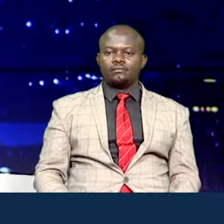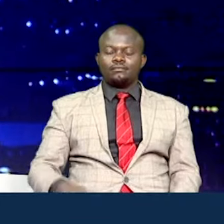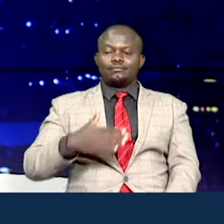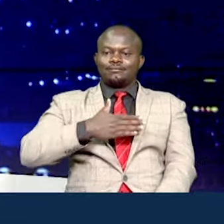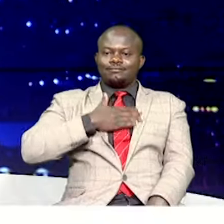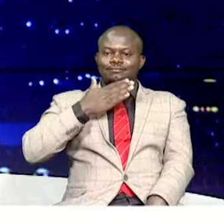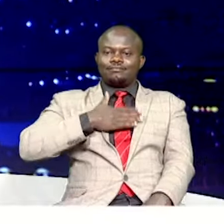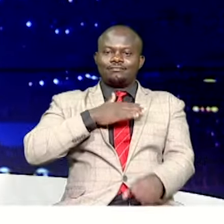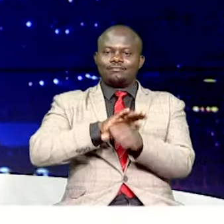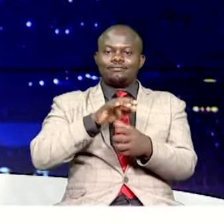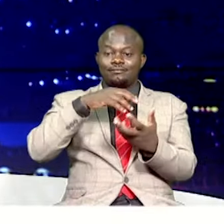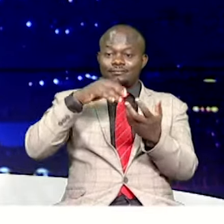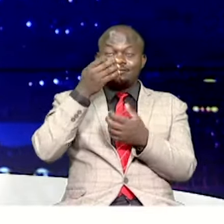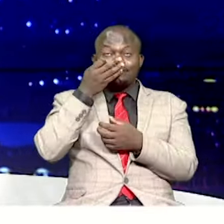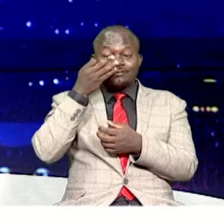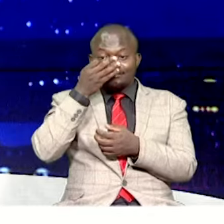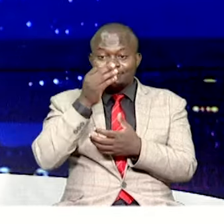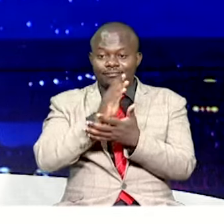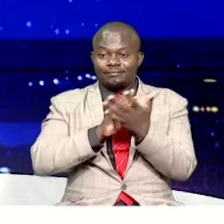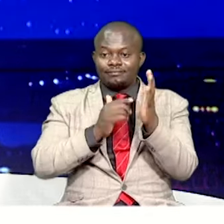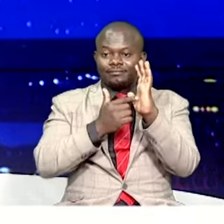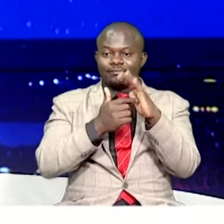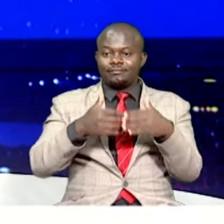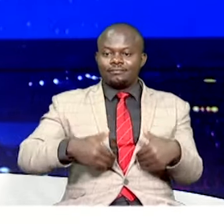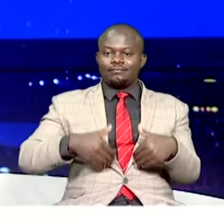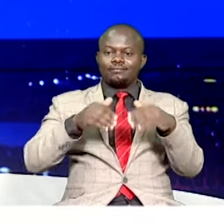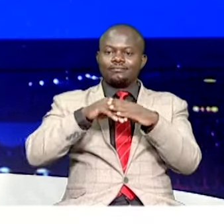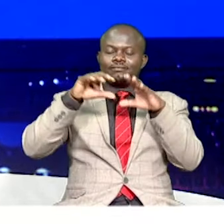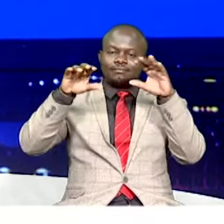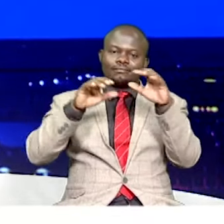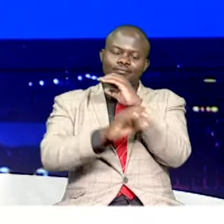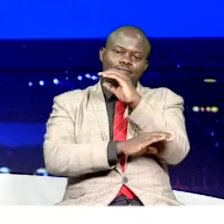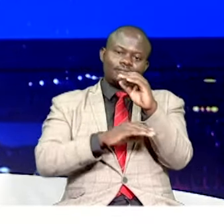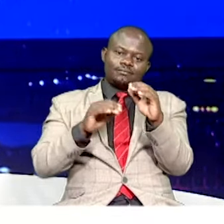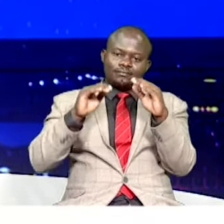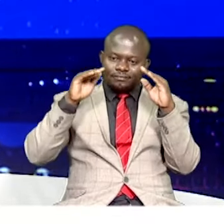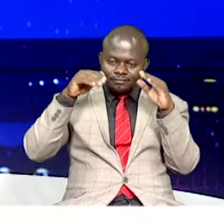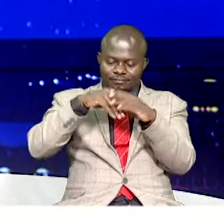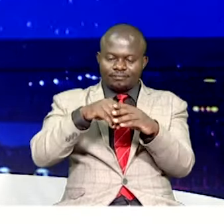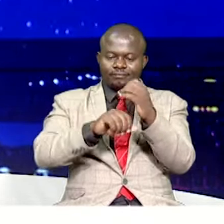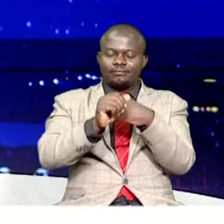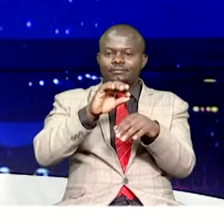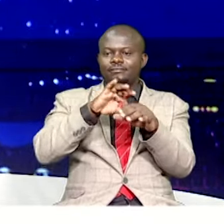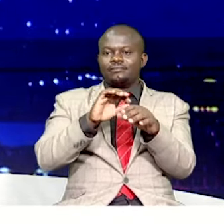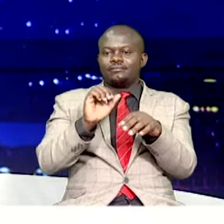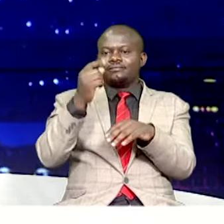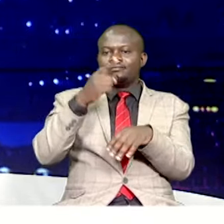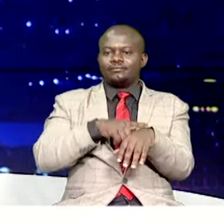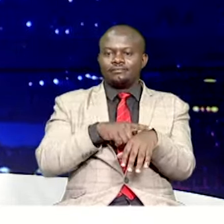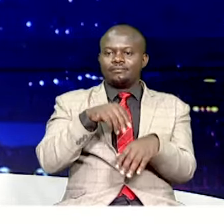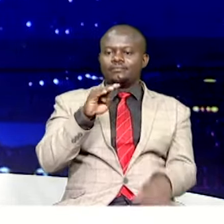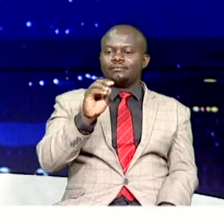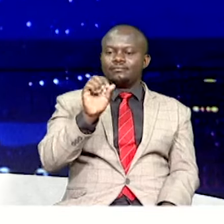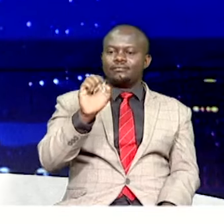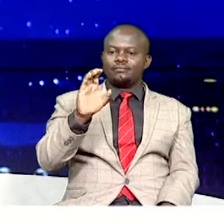Akanyamuneza kavanze n'amatsiko ni bimwe mu byaranze urubyiruko rwo hirya no hino mu gihugu rwitabiriye amatora ku nshuro ya mbere. Bosco